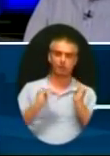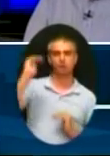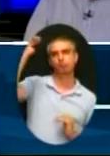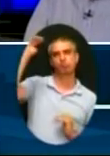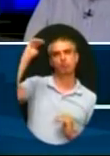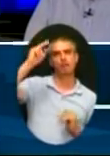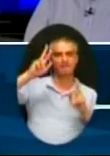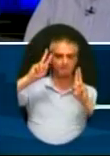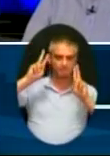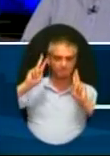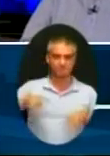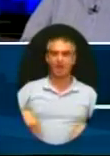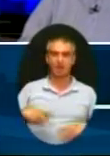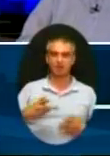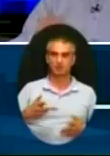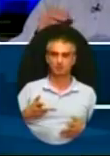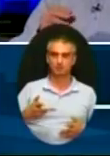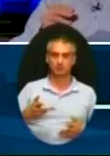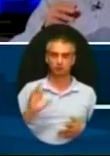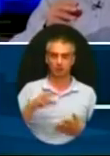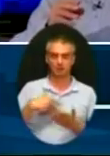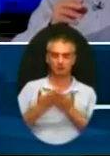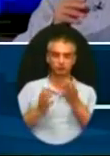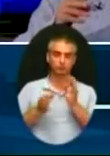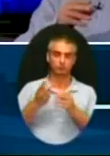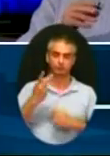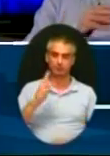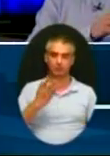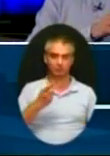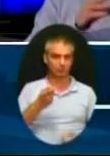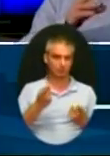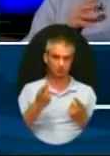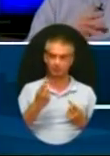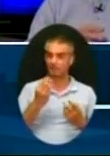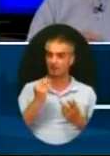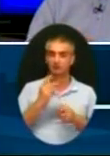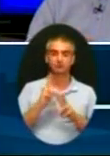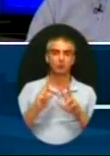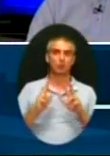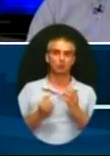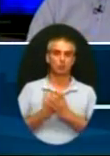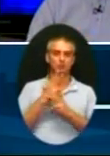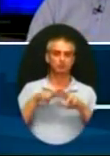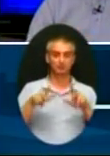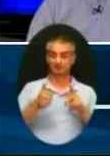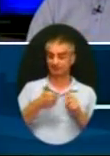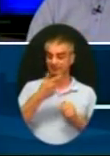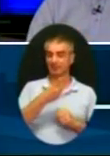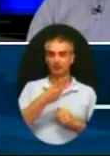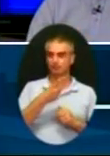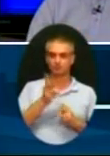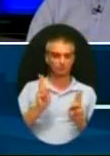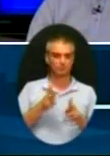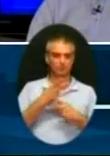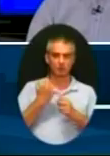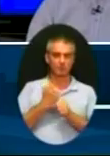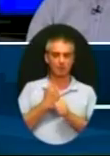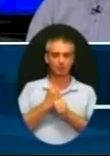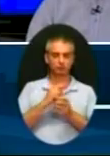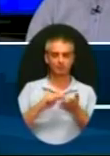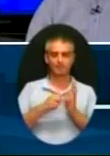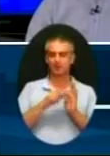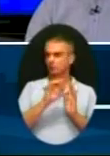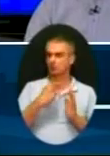בצורה קשה מאוד לכיוון של הייעוץ המשפטי. רגע, שנייה. ואז נוצר מצב ששרים היום לא מסוגלים